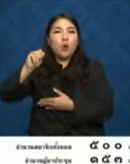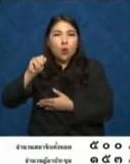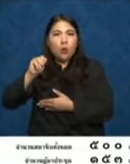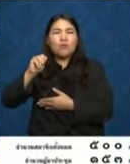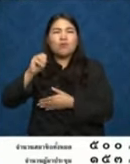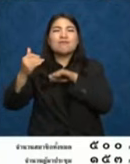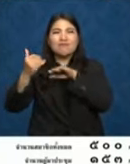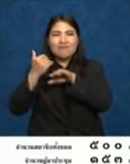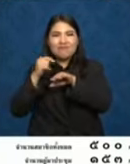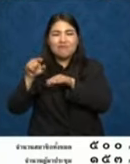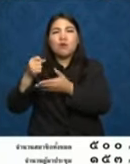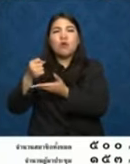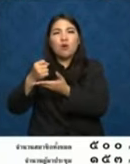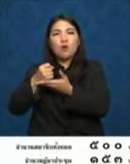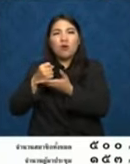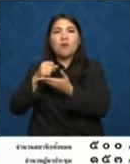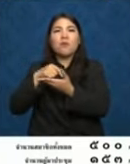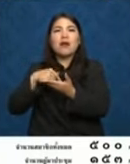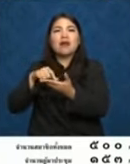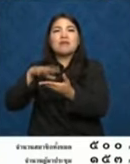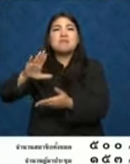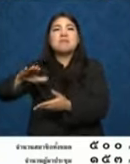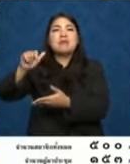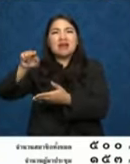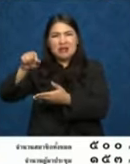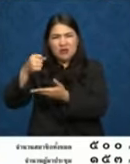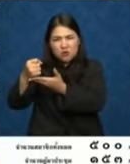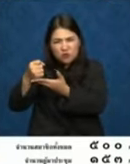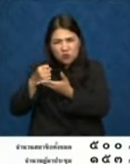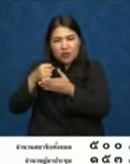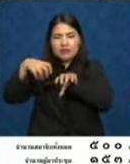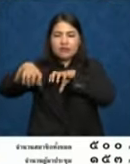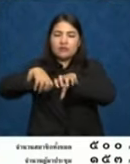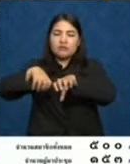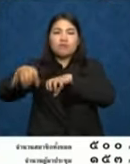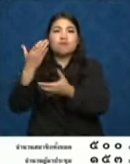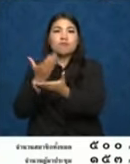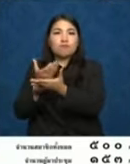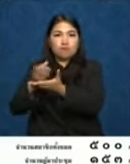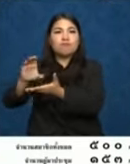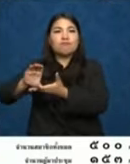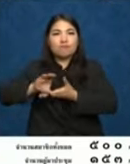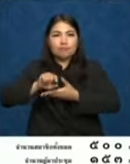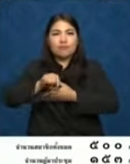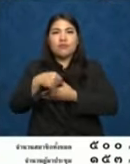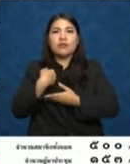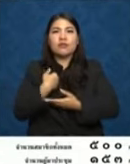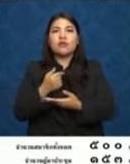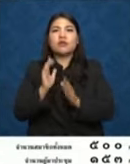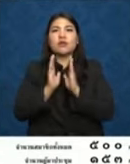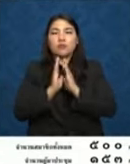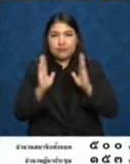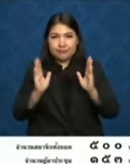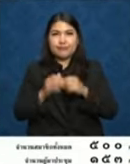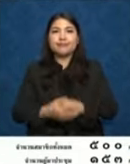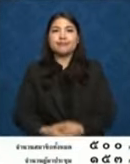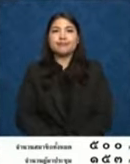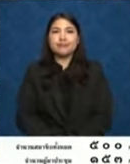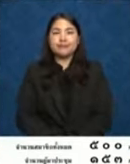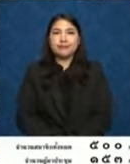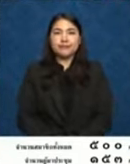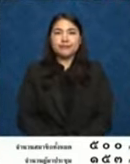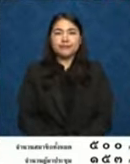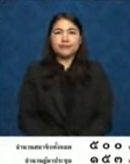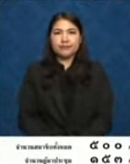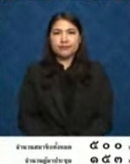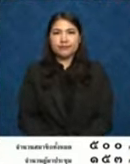รมโยธาธิการและผังเมืองกระทรวงมหาดไทยได้ช่วยจัดสรรงบประมาณการก่อสร้างเขื่อนดังกล่าวด้วยกราบขอบพระคุณครับ ขอบคุณครับเชิญ